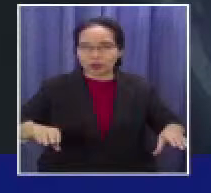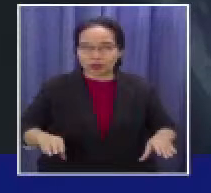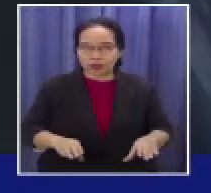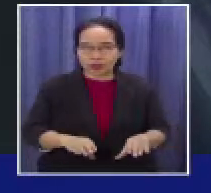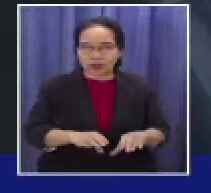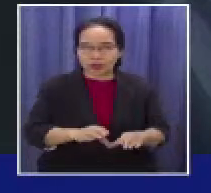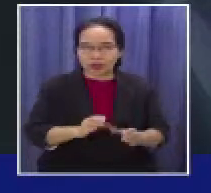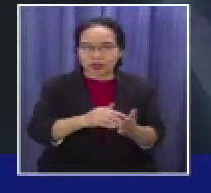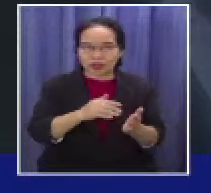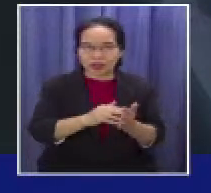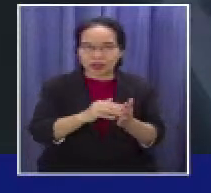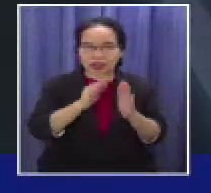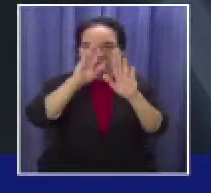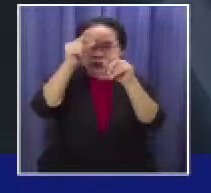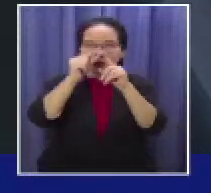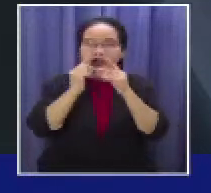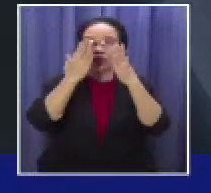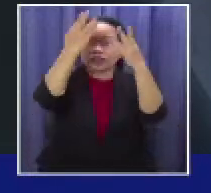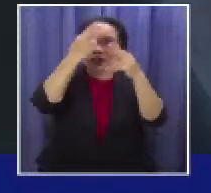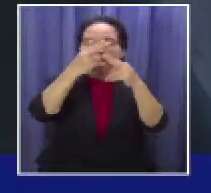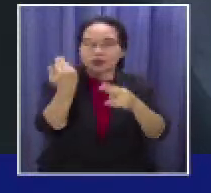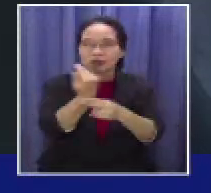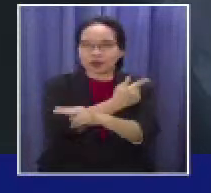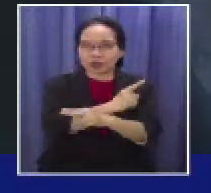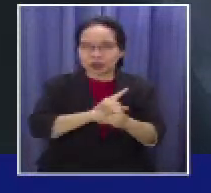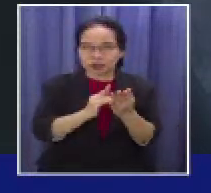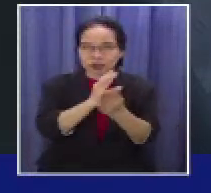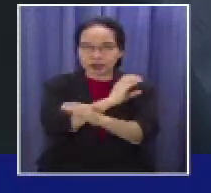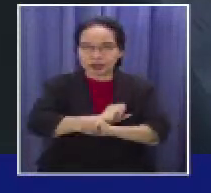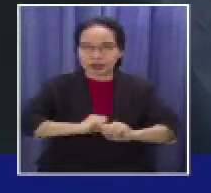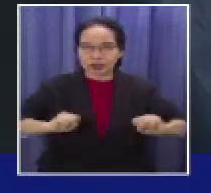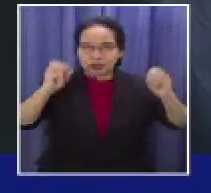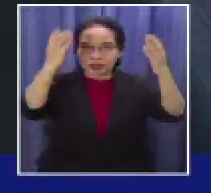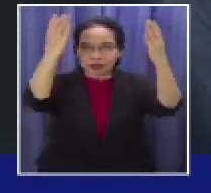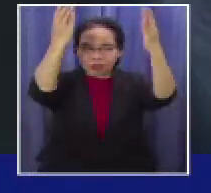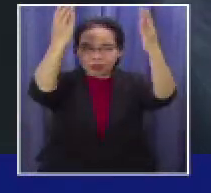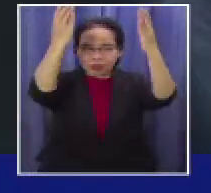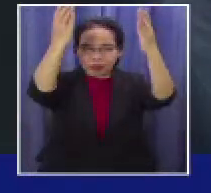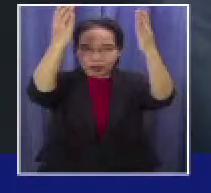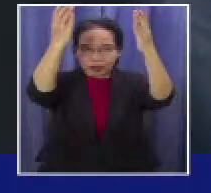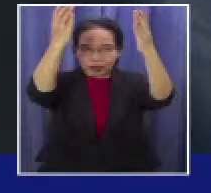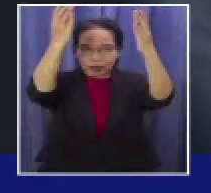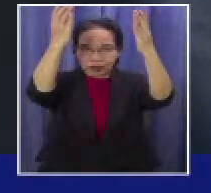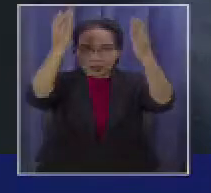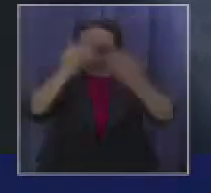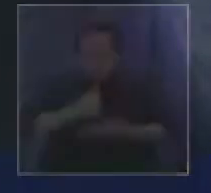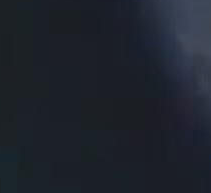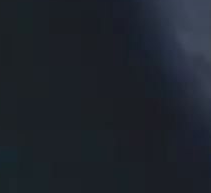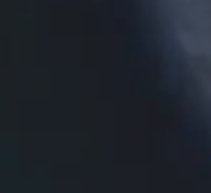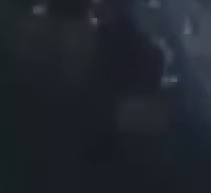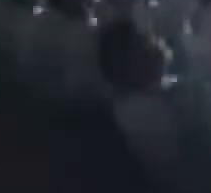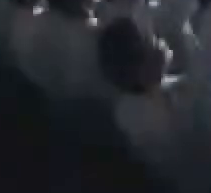Salamat po. as we study your words. Thank you in the name of our Lord Jesus Christ. Amen.